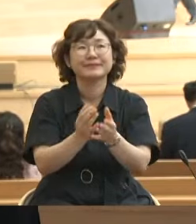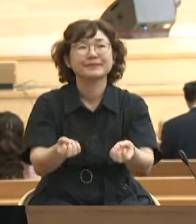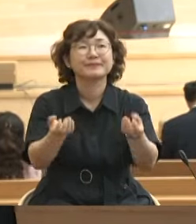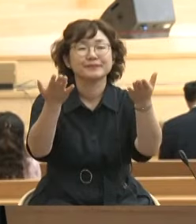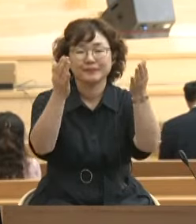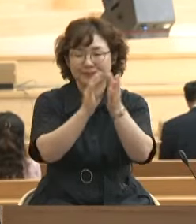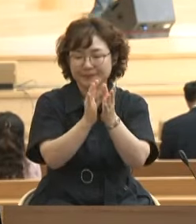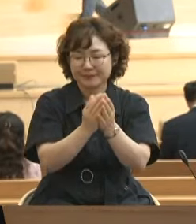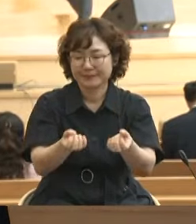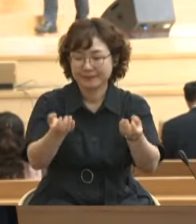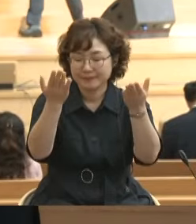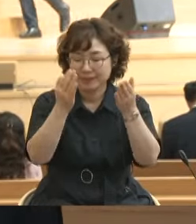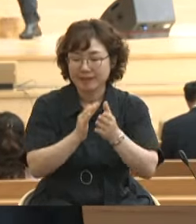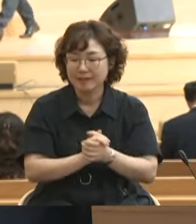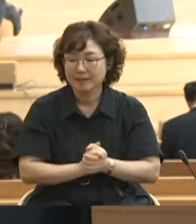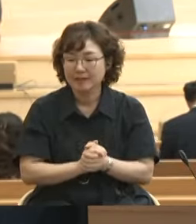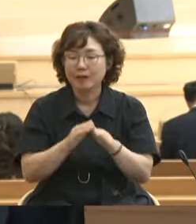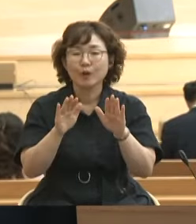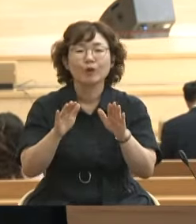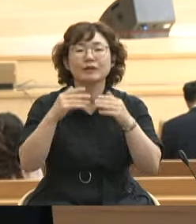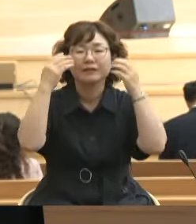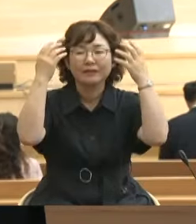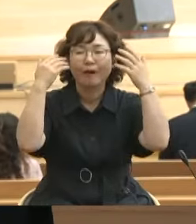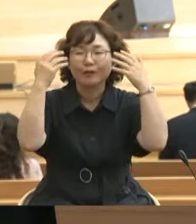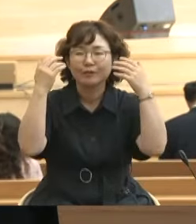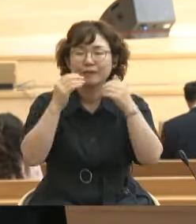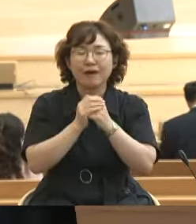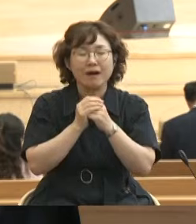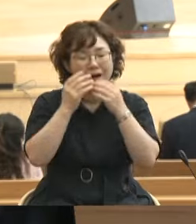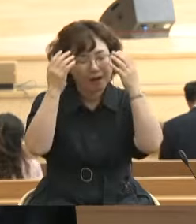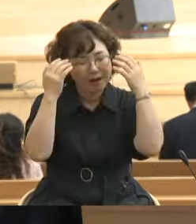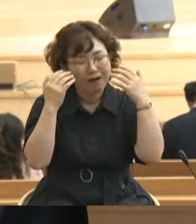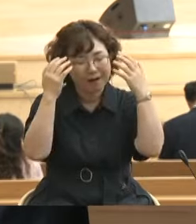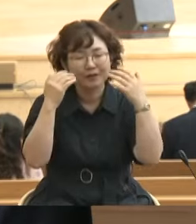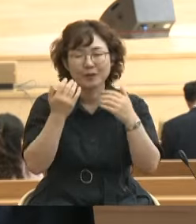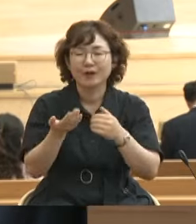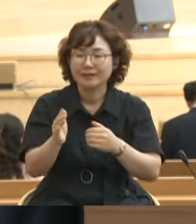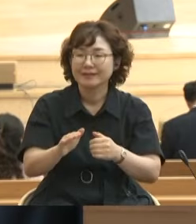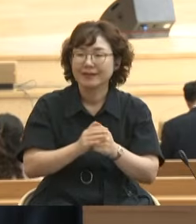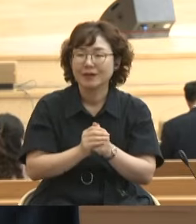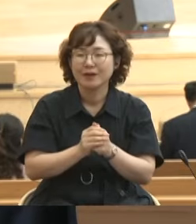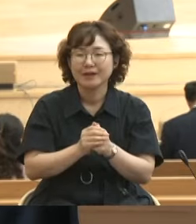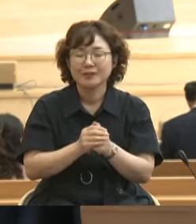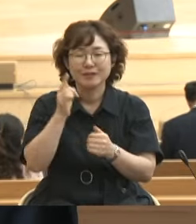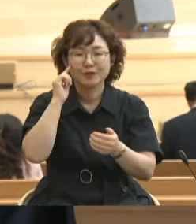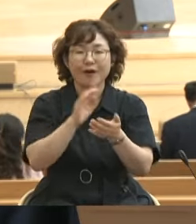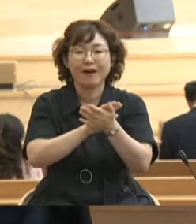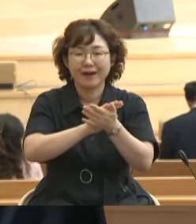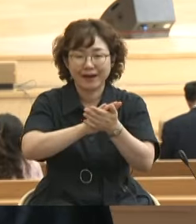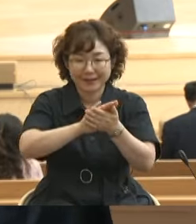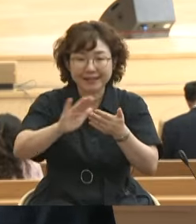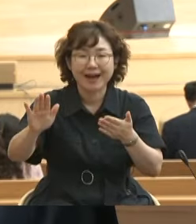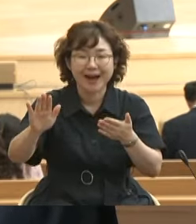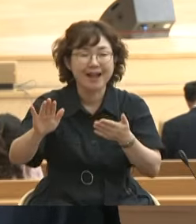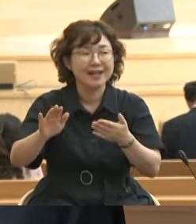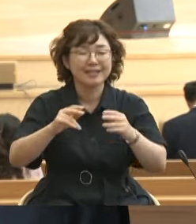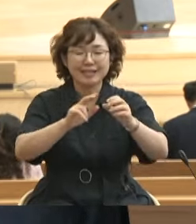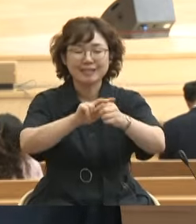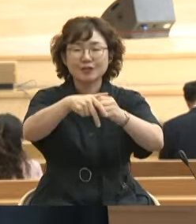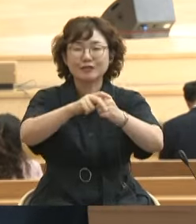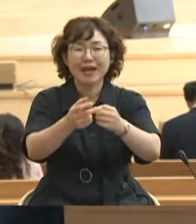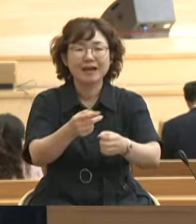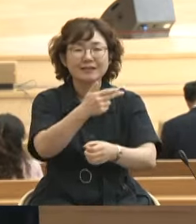할렐루야. 아멘. 여러분, 올여름 무더위에 정말 이 무더위를 식혀줄 만한 지구촌 이벤트가